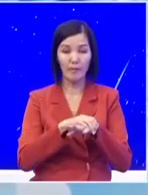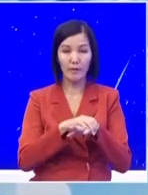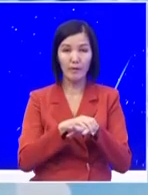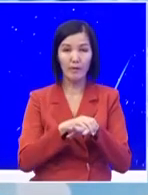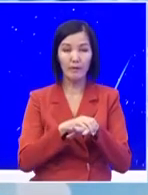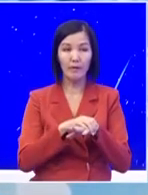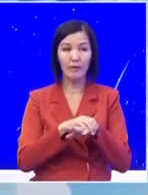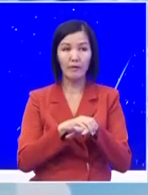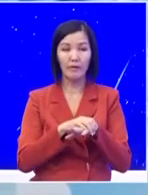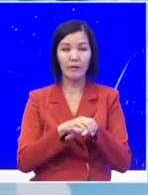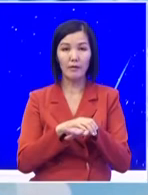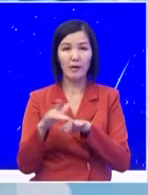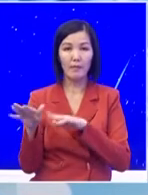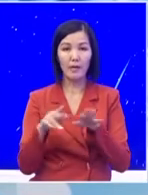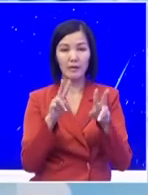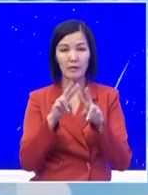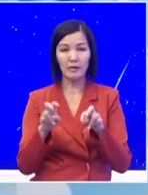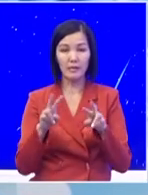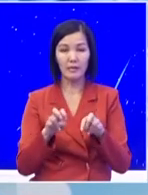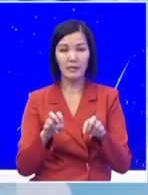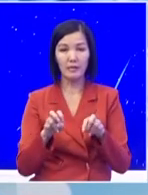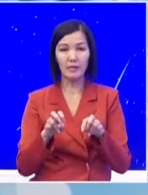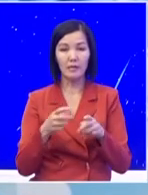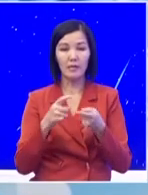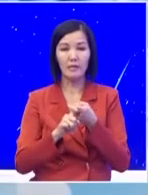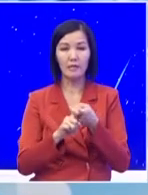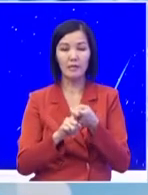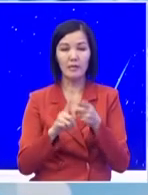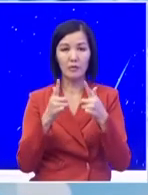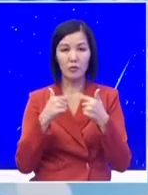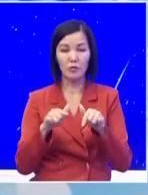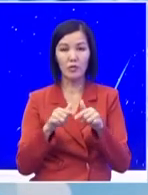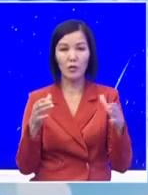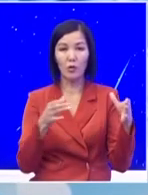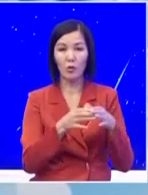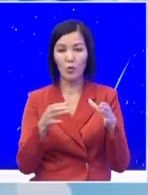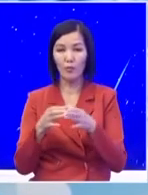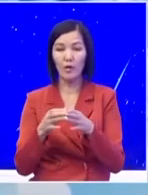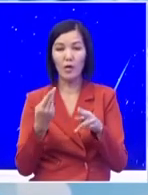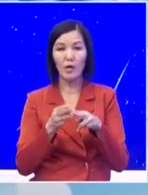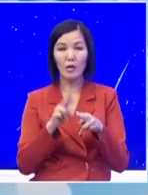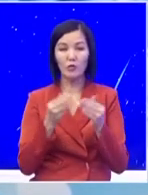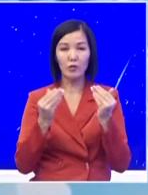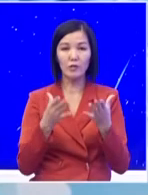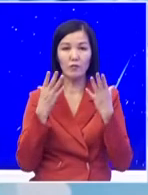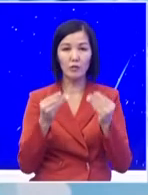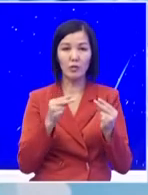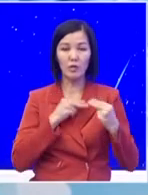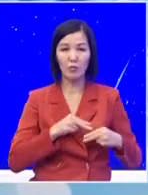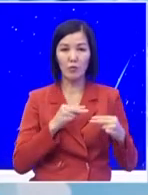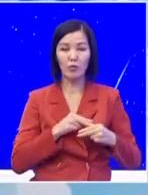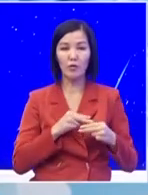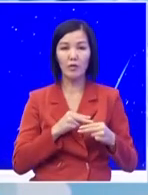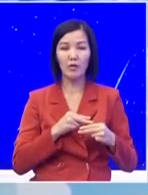в рамках оперативно-розыскных мероприятий. В связи с этим мы создали группы, которые на сегодняшний день работают